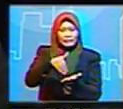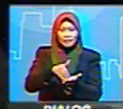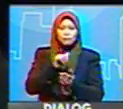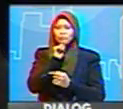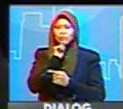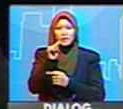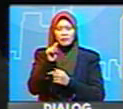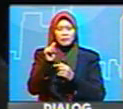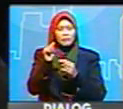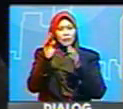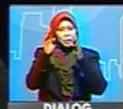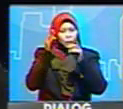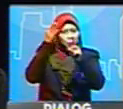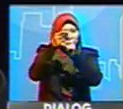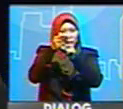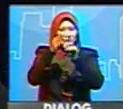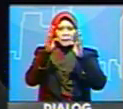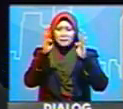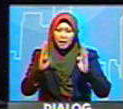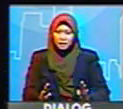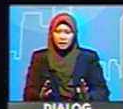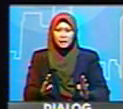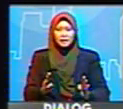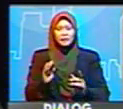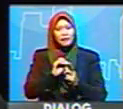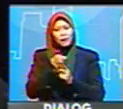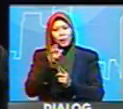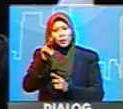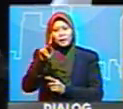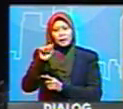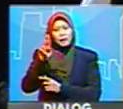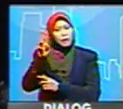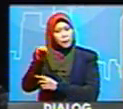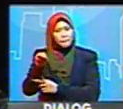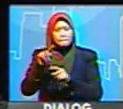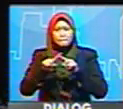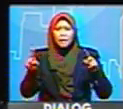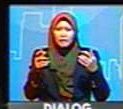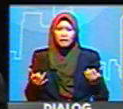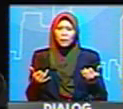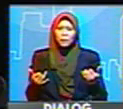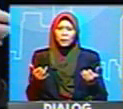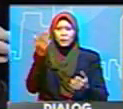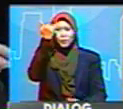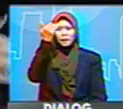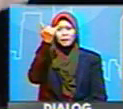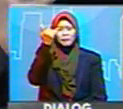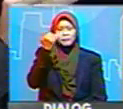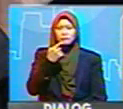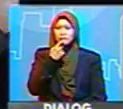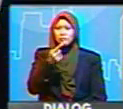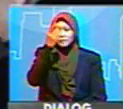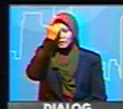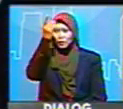kaum bangsa dan agama saya masih ingat itu tapi kenapa ketika sekarang ini ada pihak-pihak menyatakan